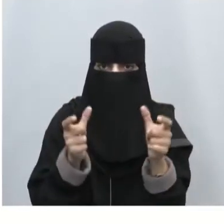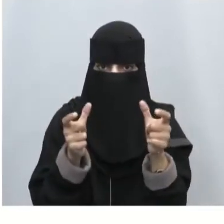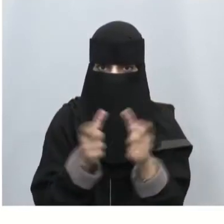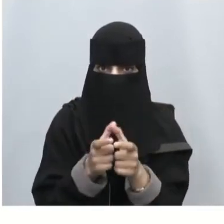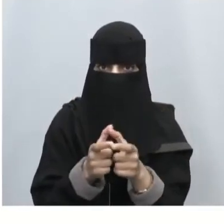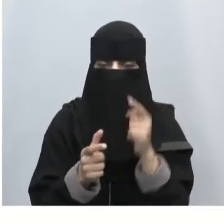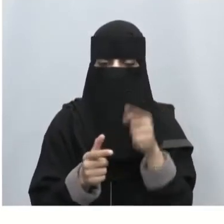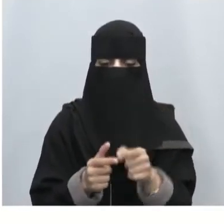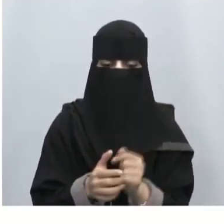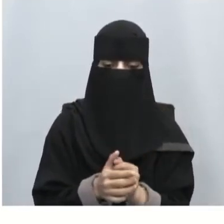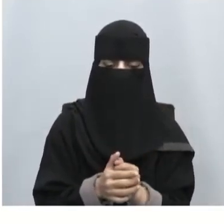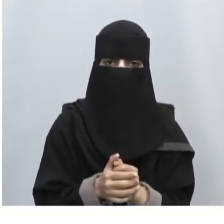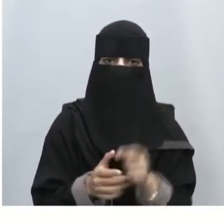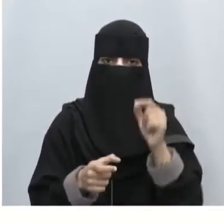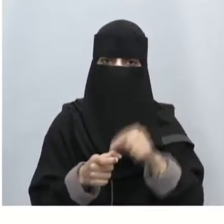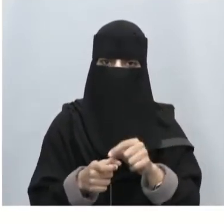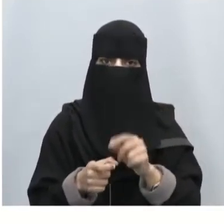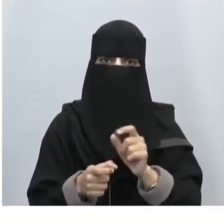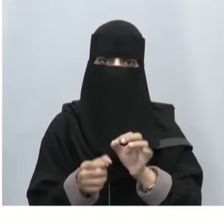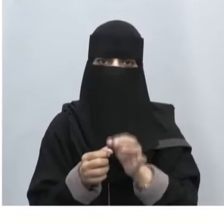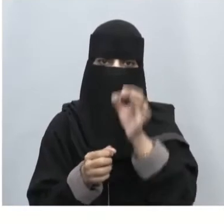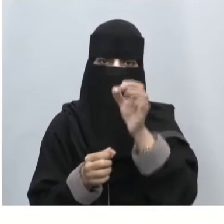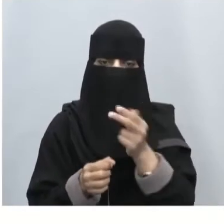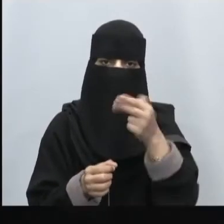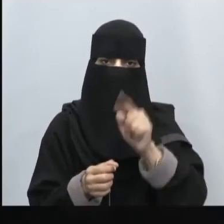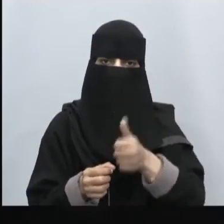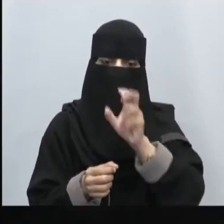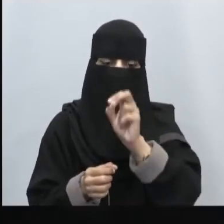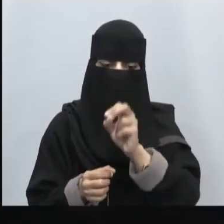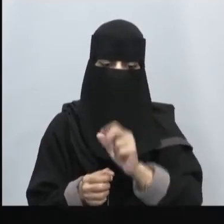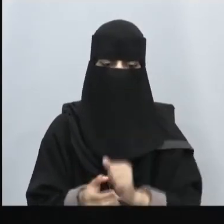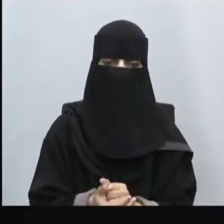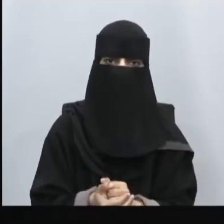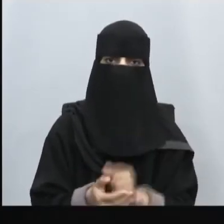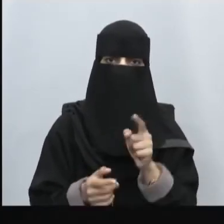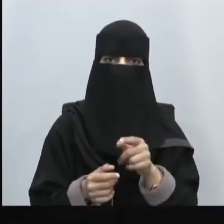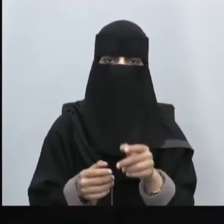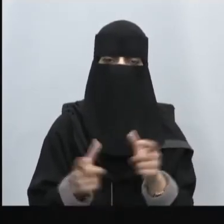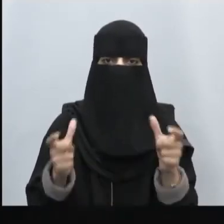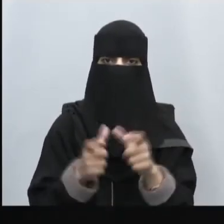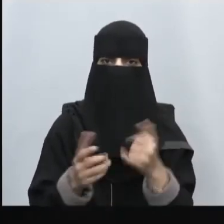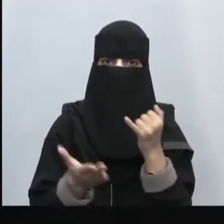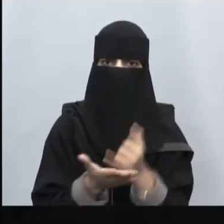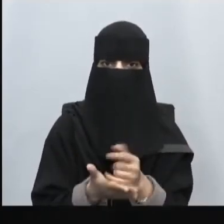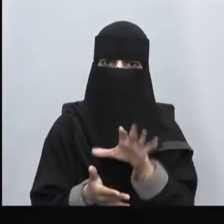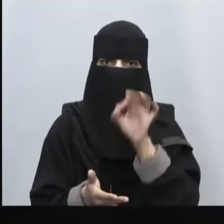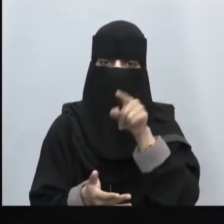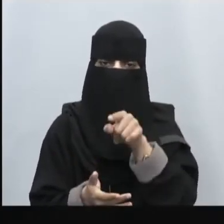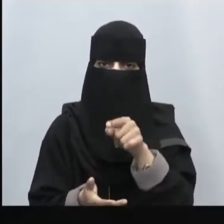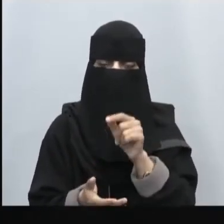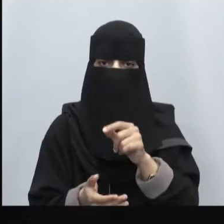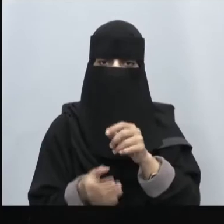اخر عهدها في العراق تقريبا فكان العباسيين في اواخر عهدهم لا يسيطرون على الا على